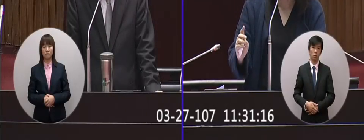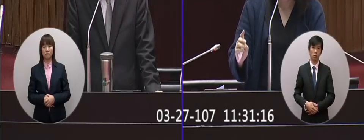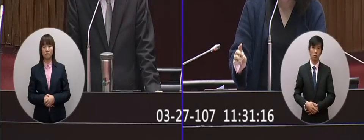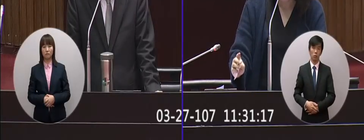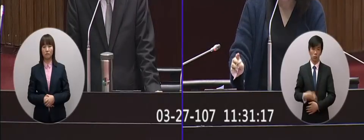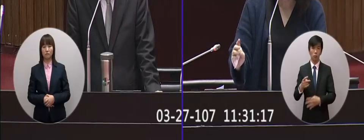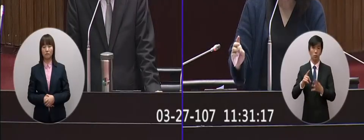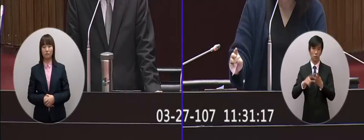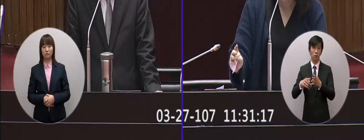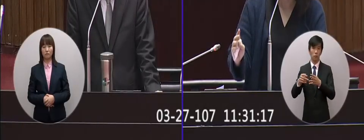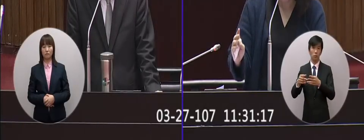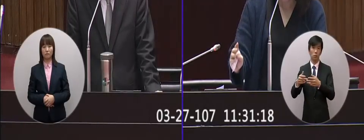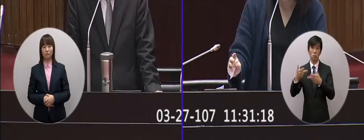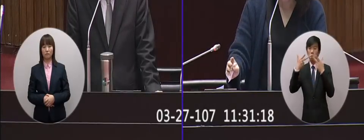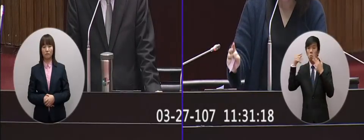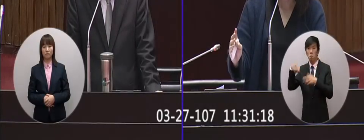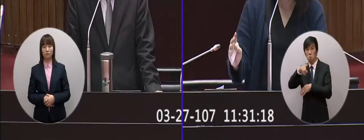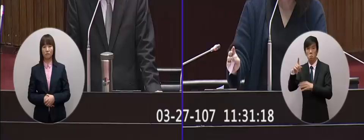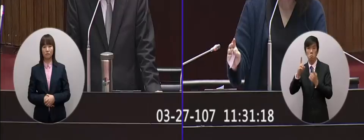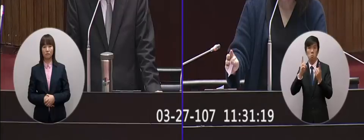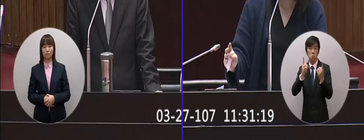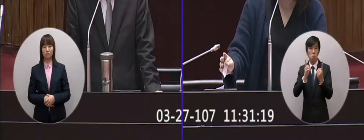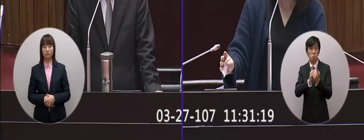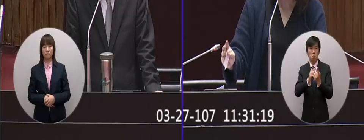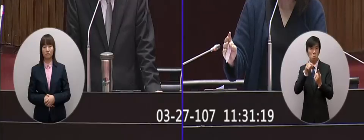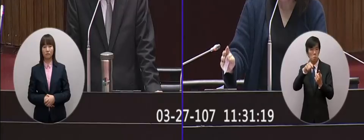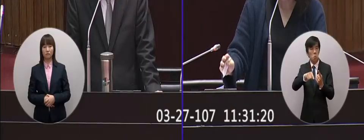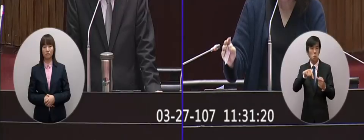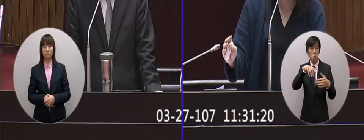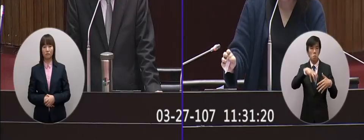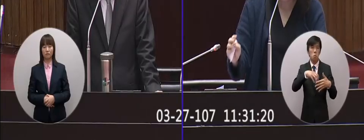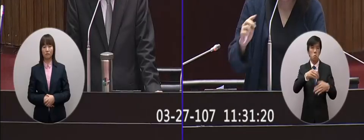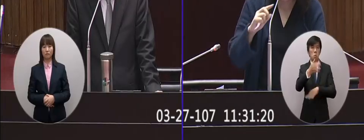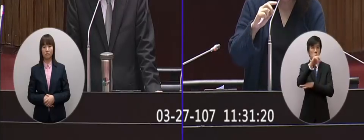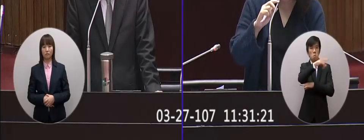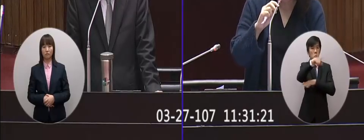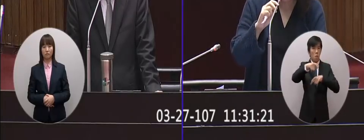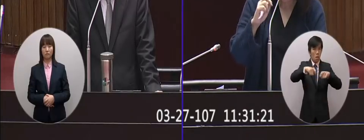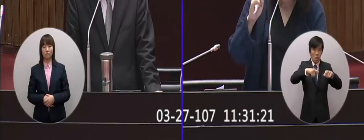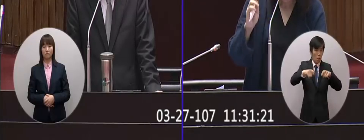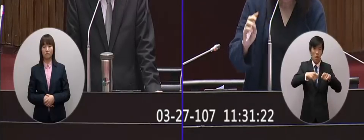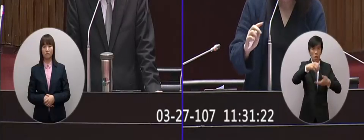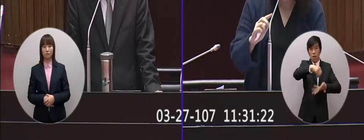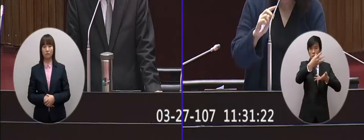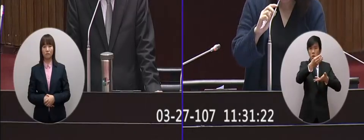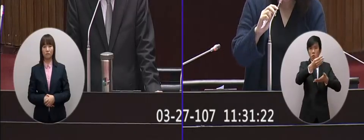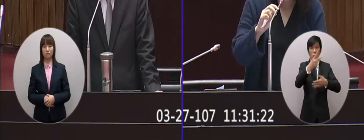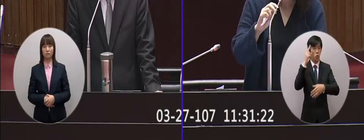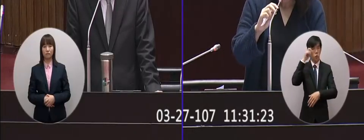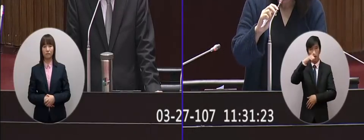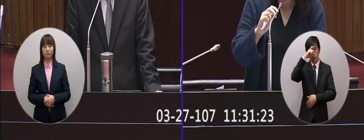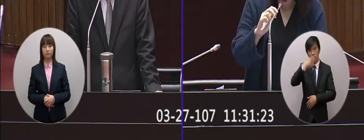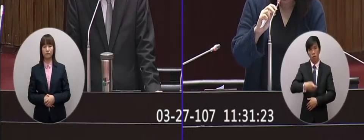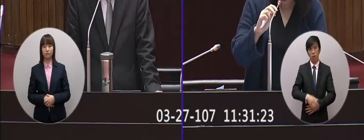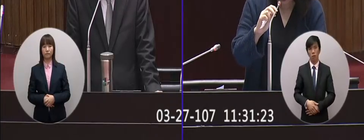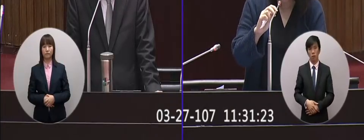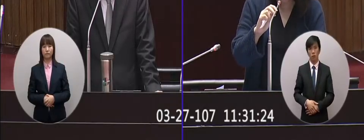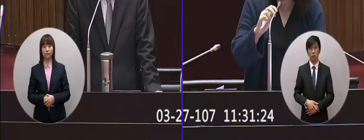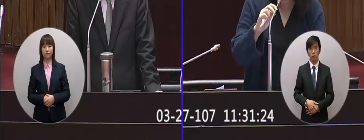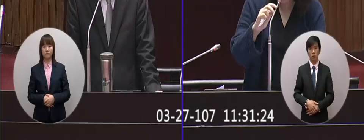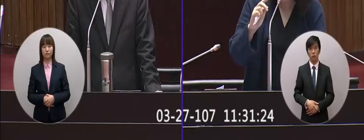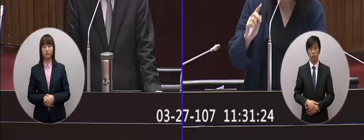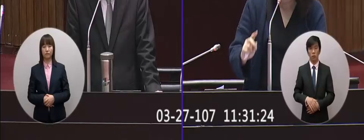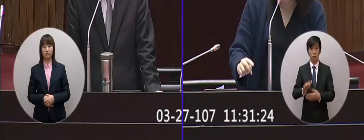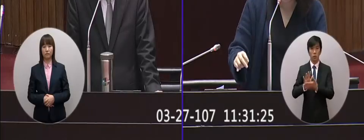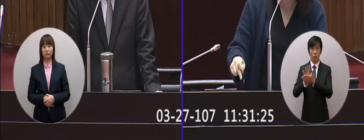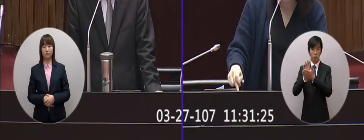落族人对于今日会议没有谈到观矿计划表达强烈失望与不满，后续会议后续